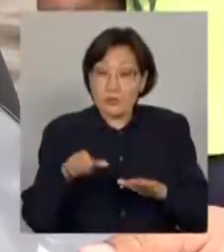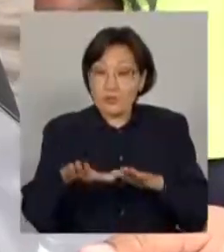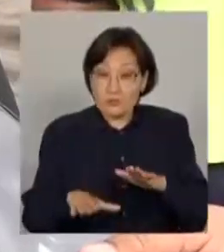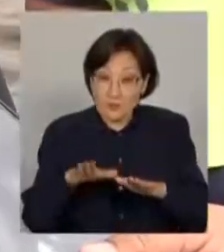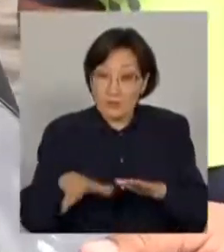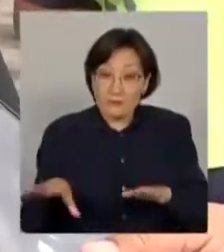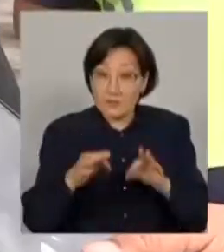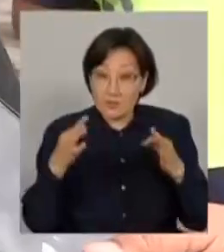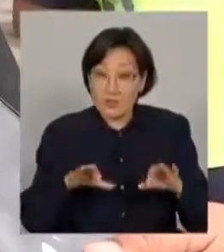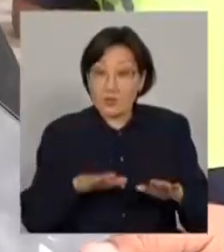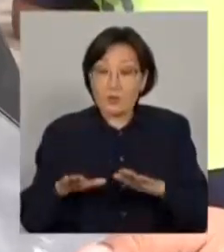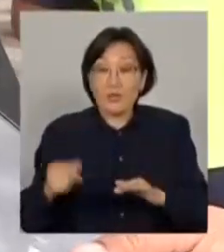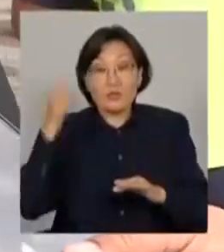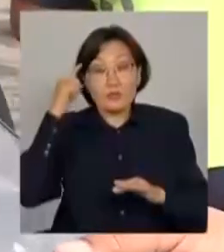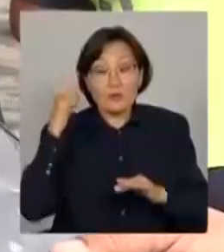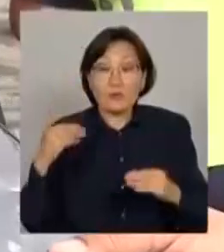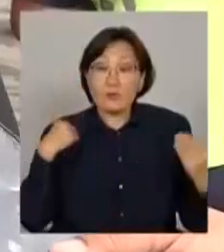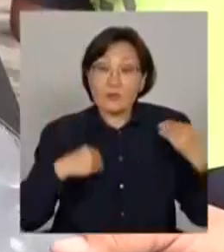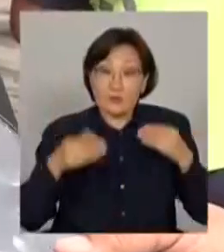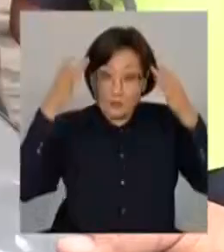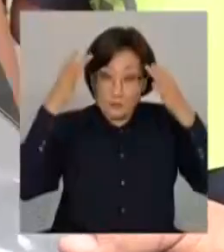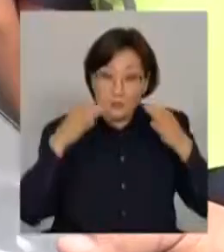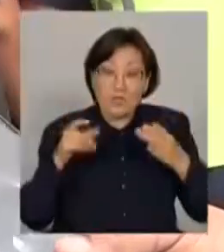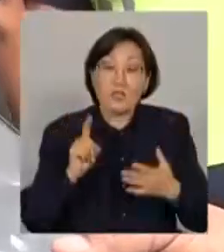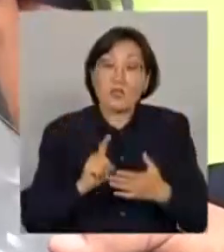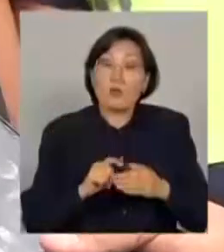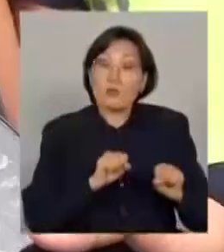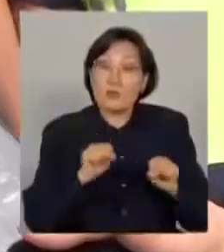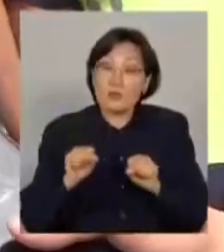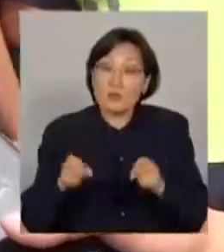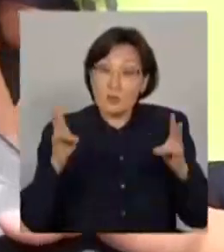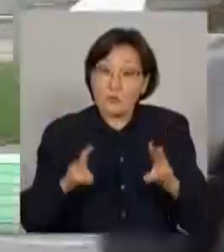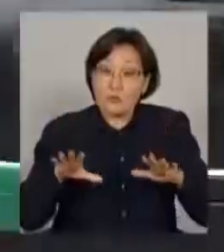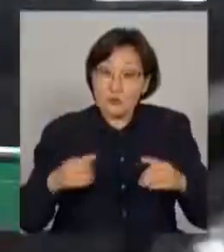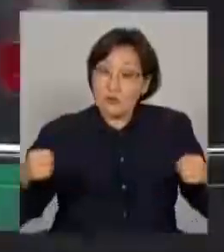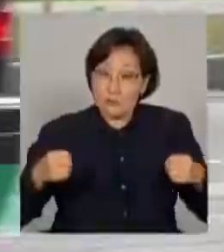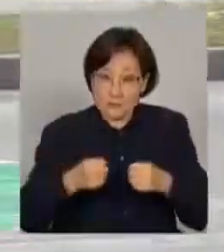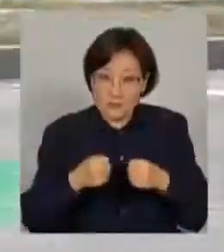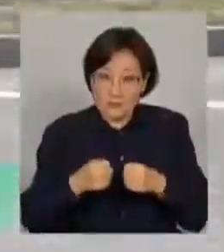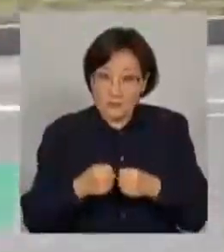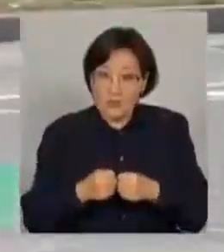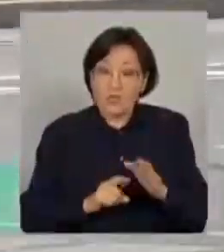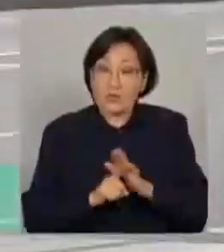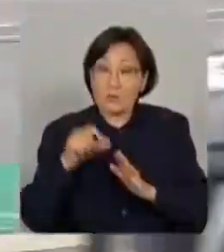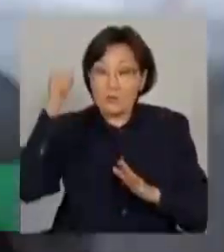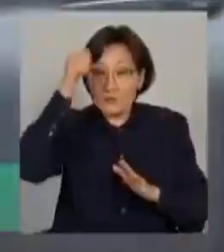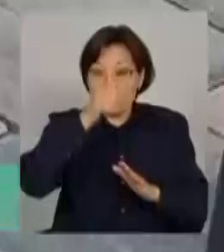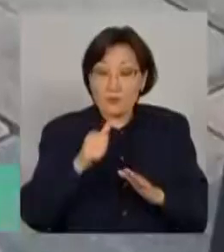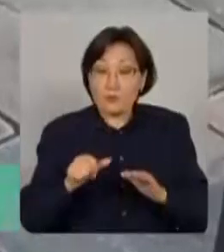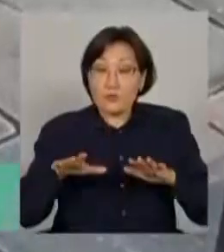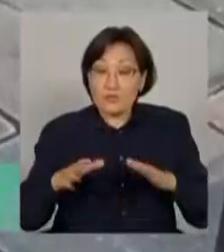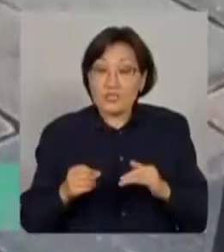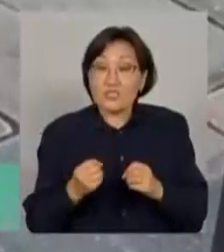всех разрешенных зонах. Считаю, что экипировка убережет водителей от травм в случае ДТП. По данным МВД, с начала года в стране